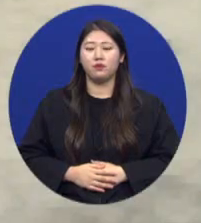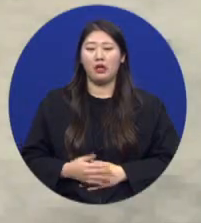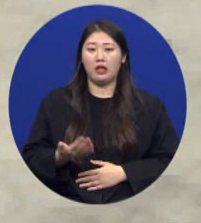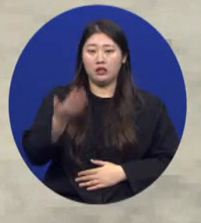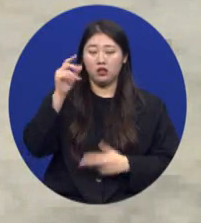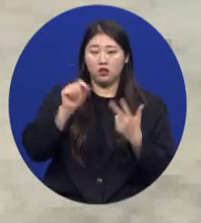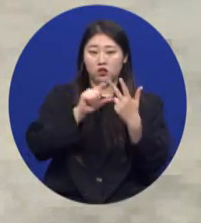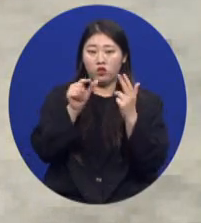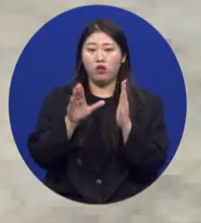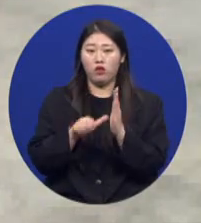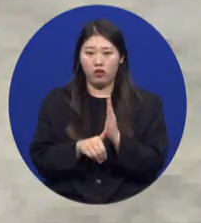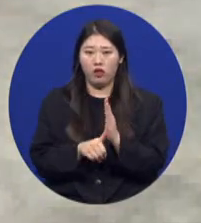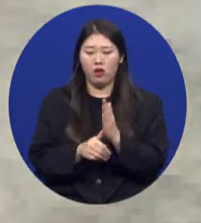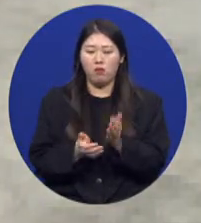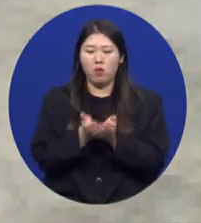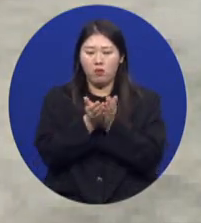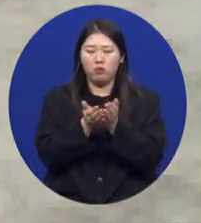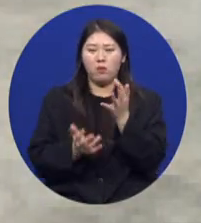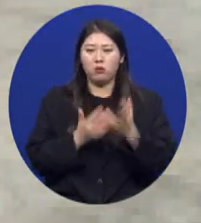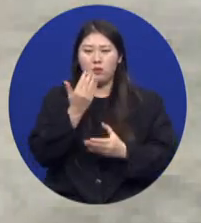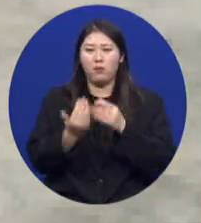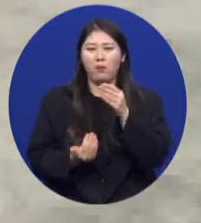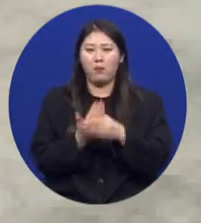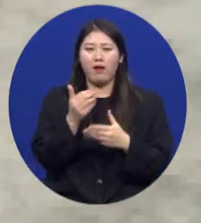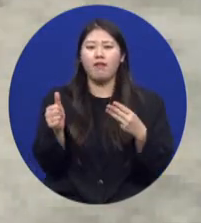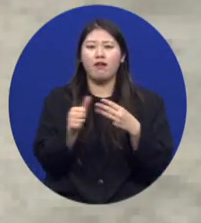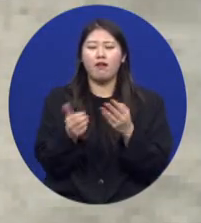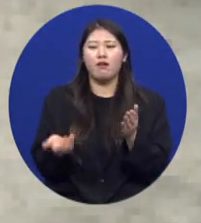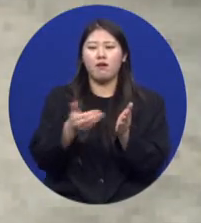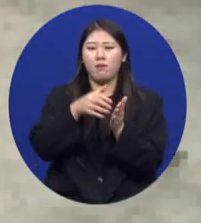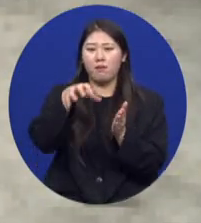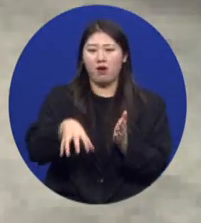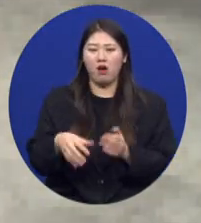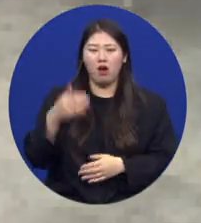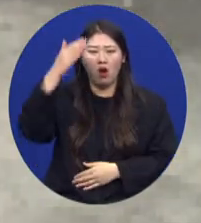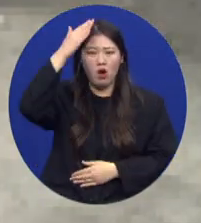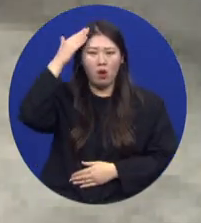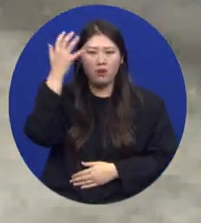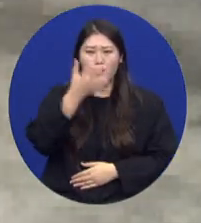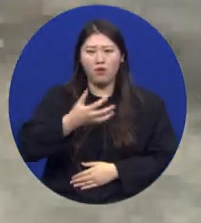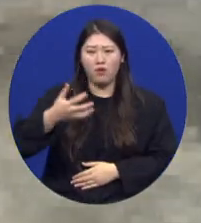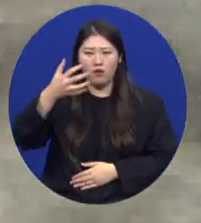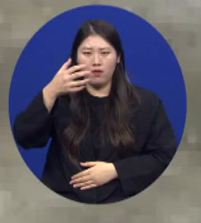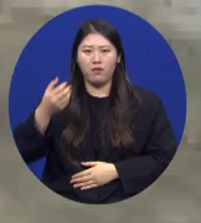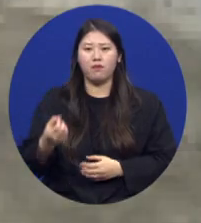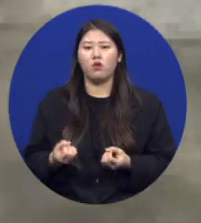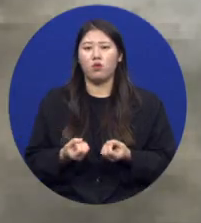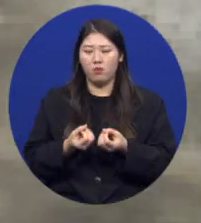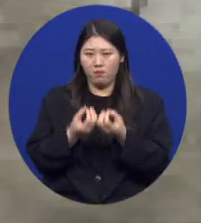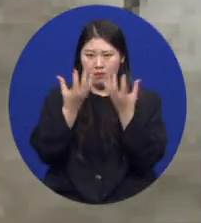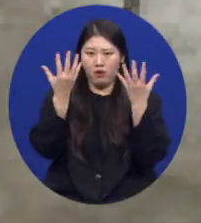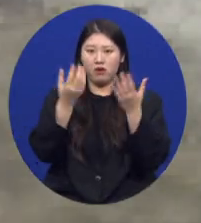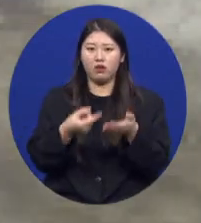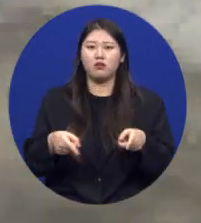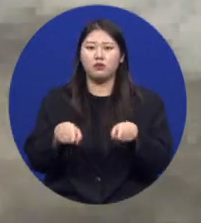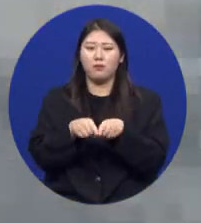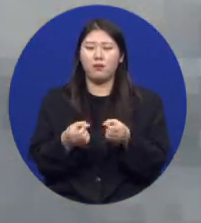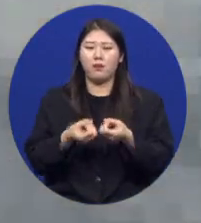지난 7월 어선에 불이 난 제주시 한림항. 검은 연기가 피어오르더니 곧바로 폭발이